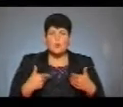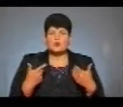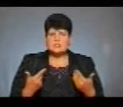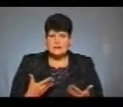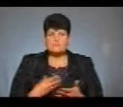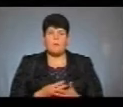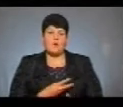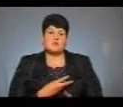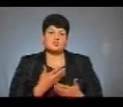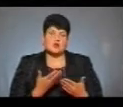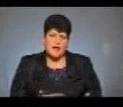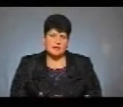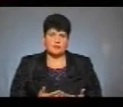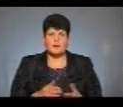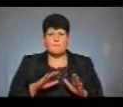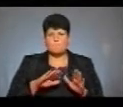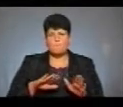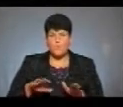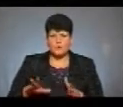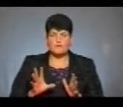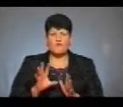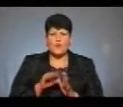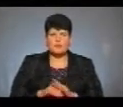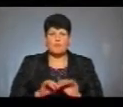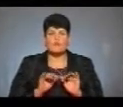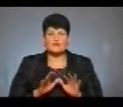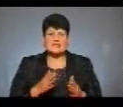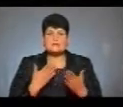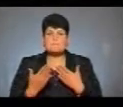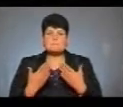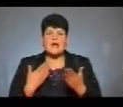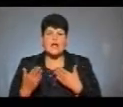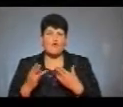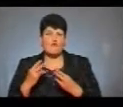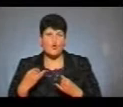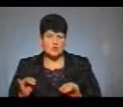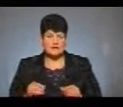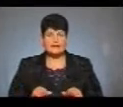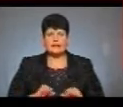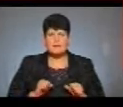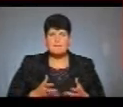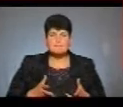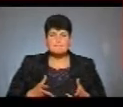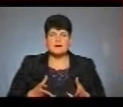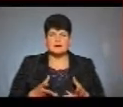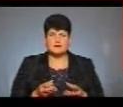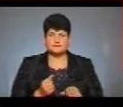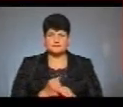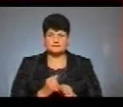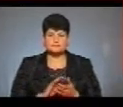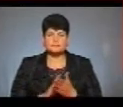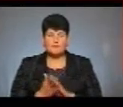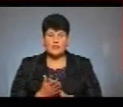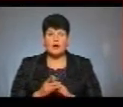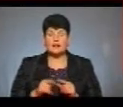свої побажання. Потім входимо в процес переговорний, намагаємося переконати, дійти компромісу.